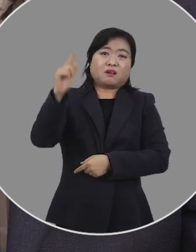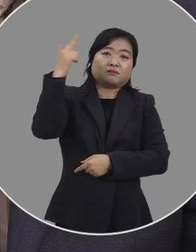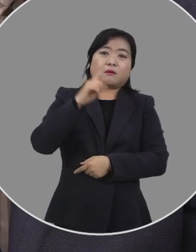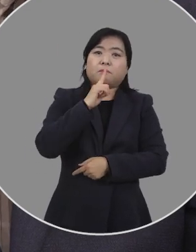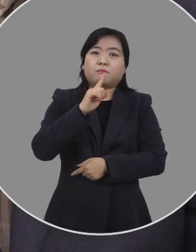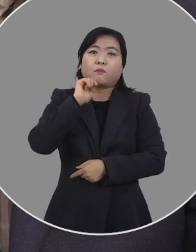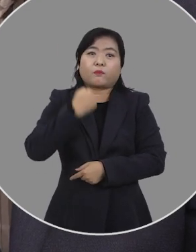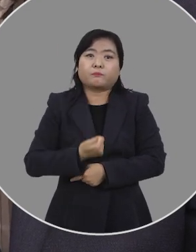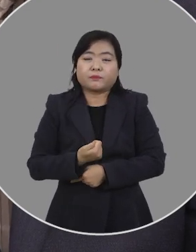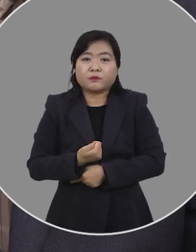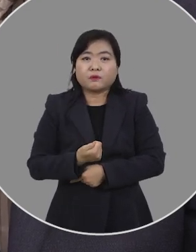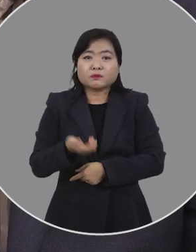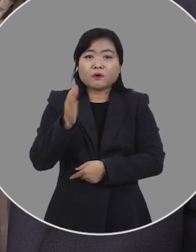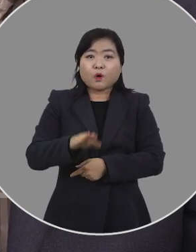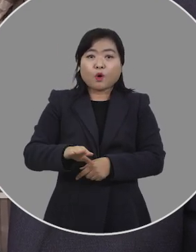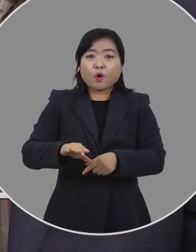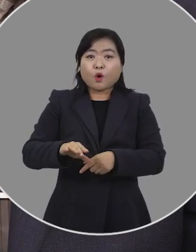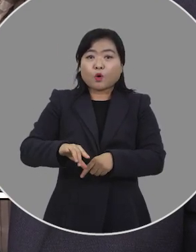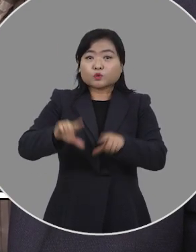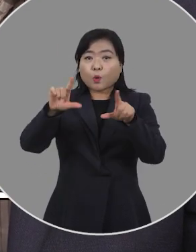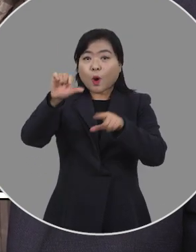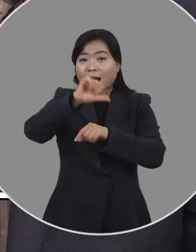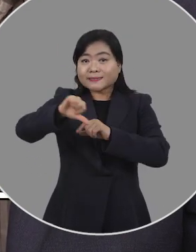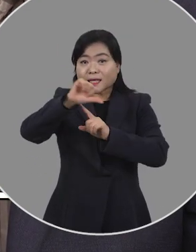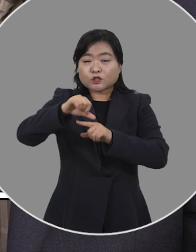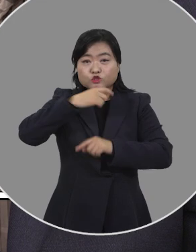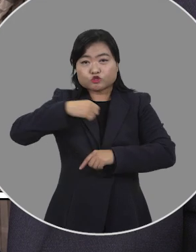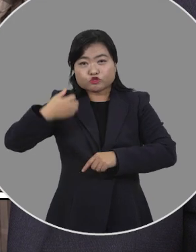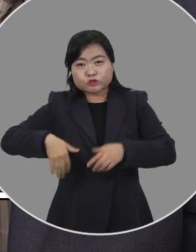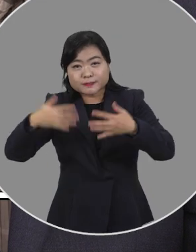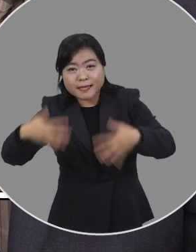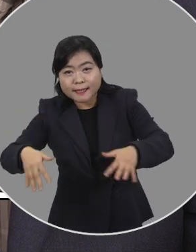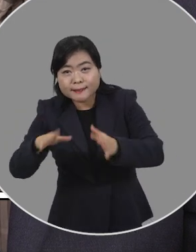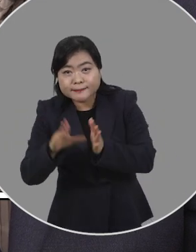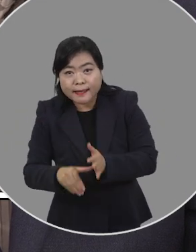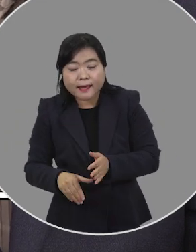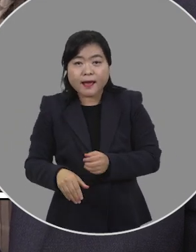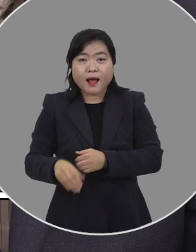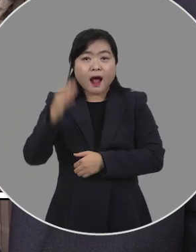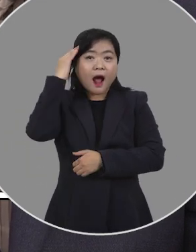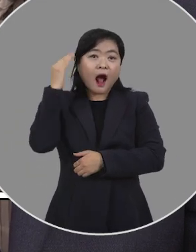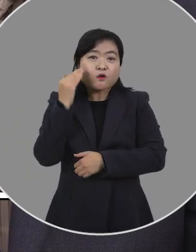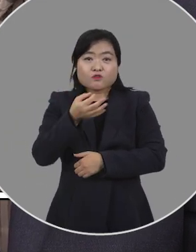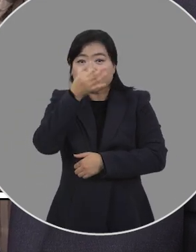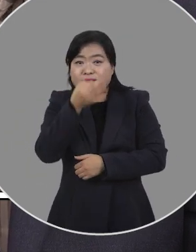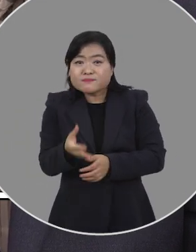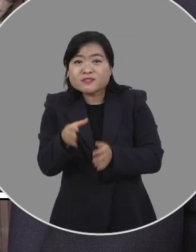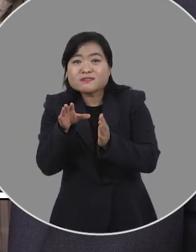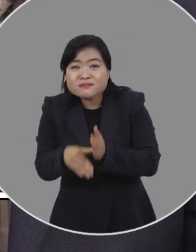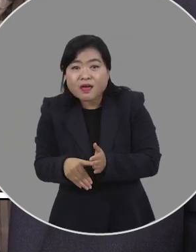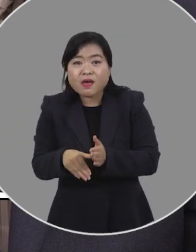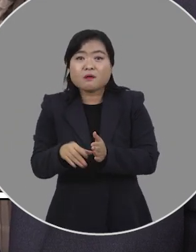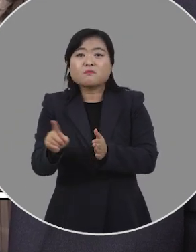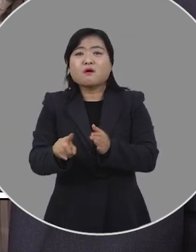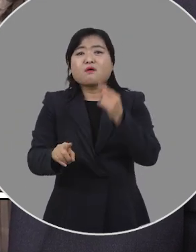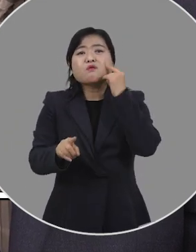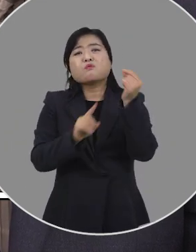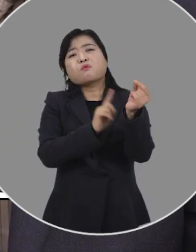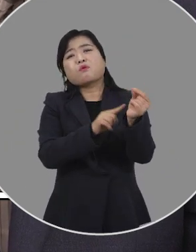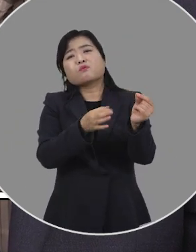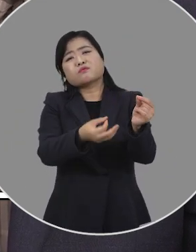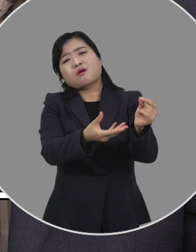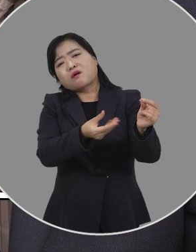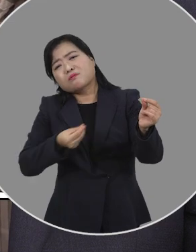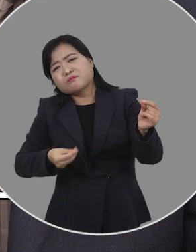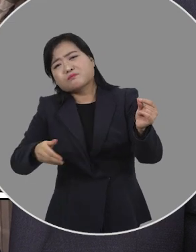그런데 동아시아에서도 중국이 약할 때, 한국이 힘들 때, 이때 차관이